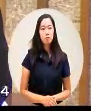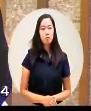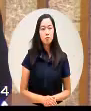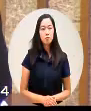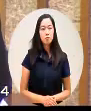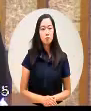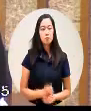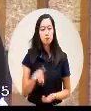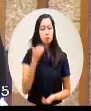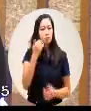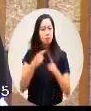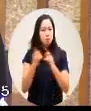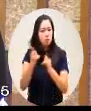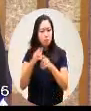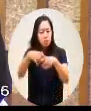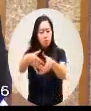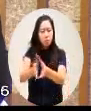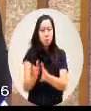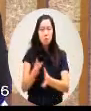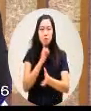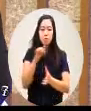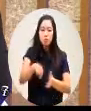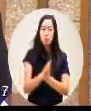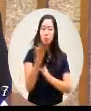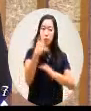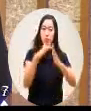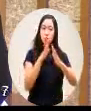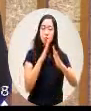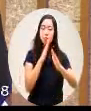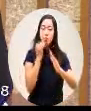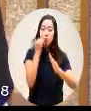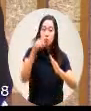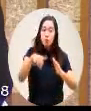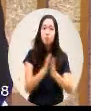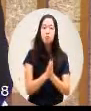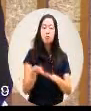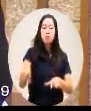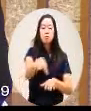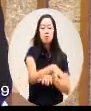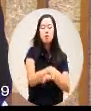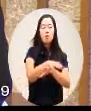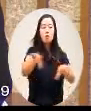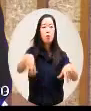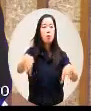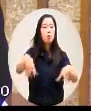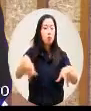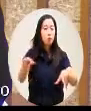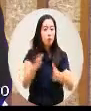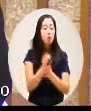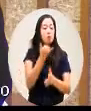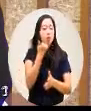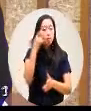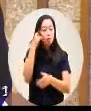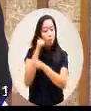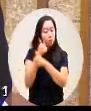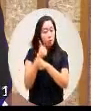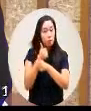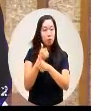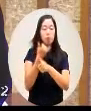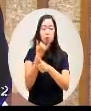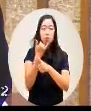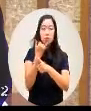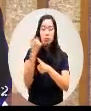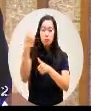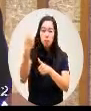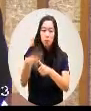民间的团队没啦。 基本上学校如果有闲置空间的话。那么他是可以考虑是否要